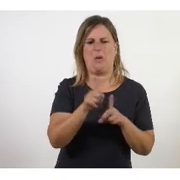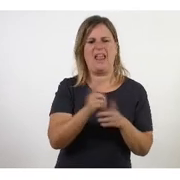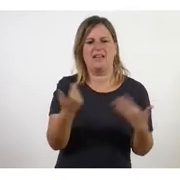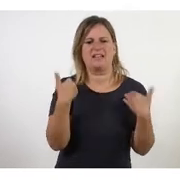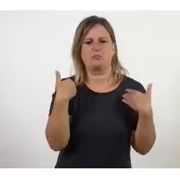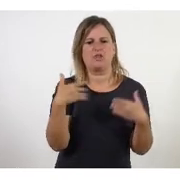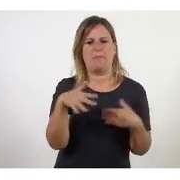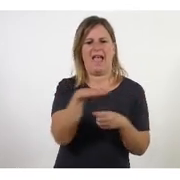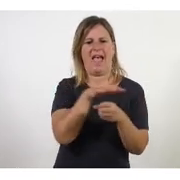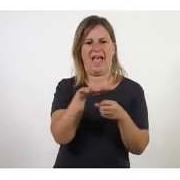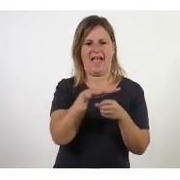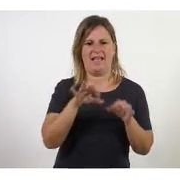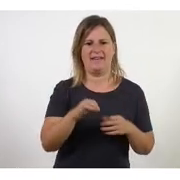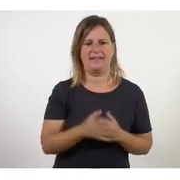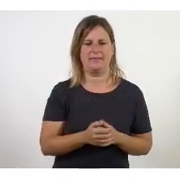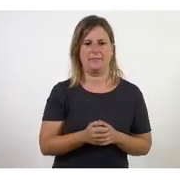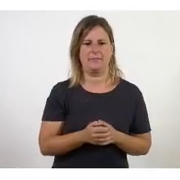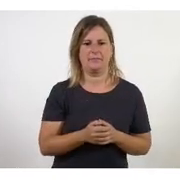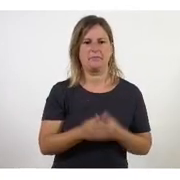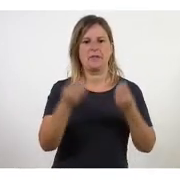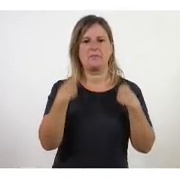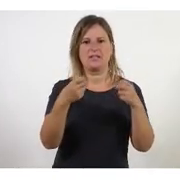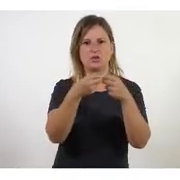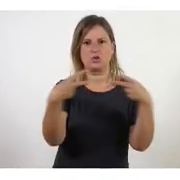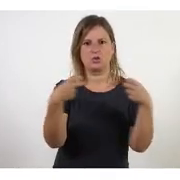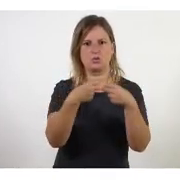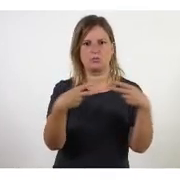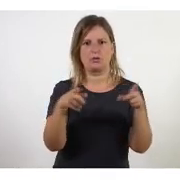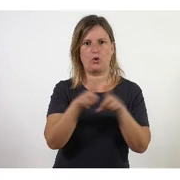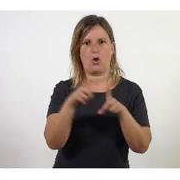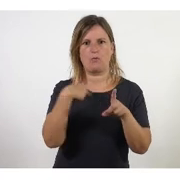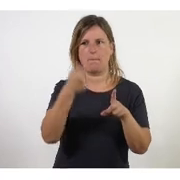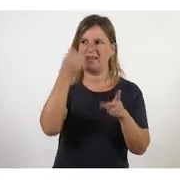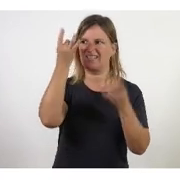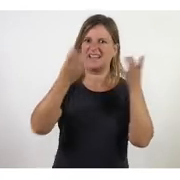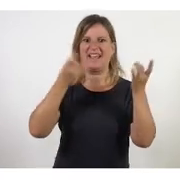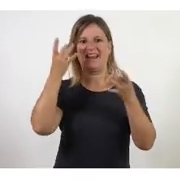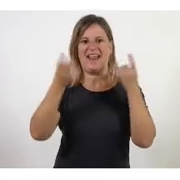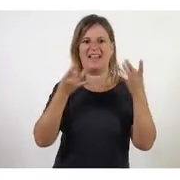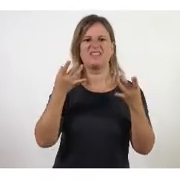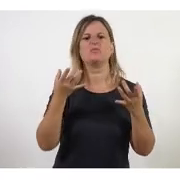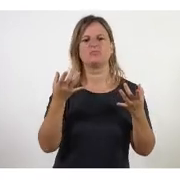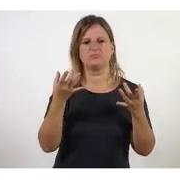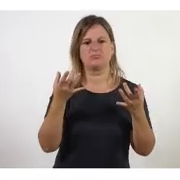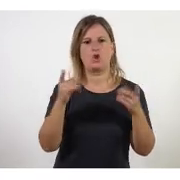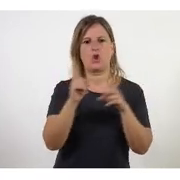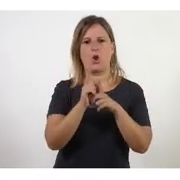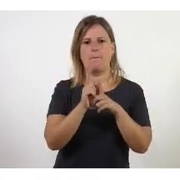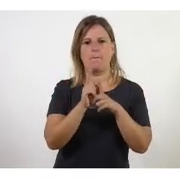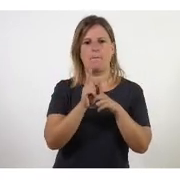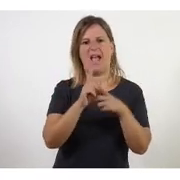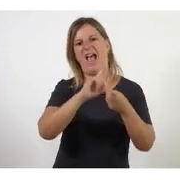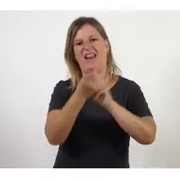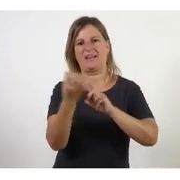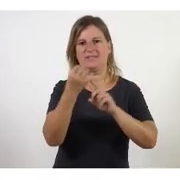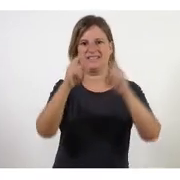subtítols, com estic així una mica creatiu, seran els meus titulets, el que faré és fer-li el negatiu de l'altre. És a dir, el que